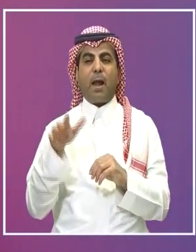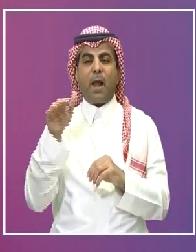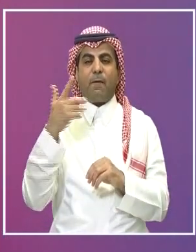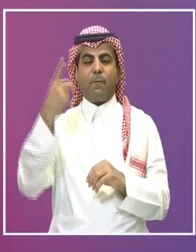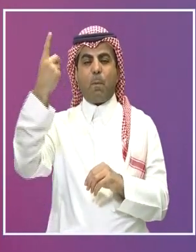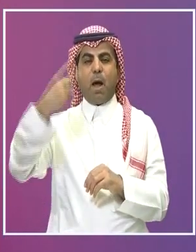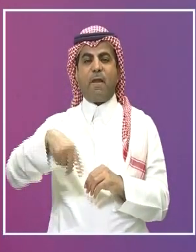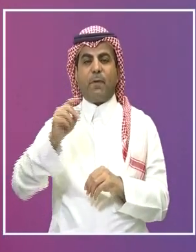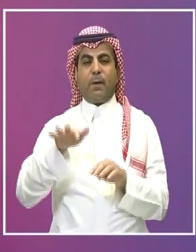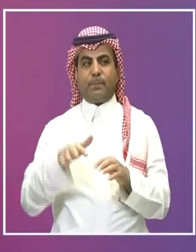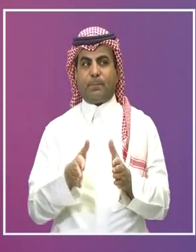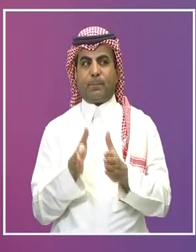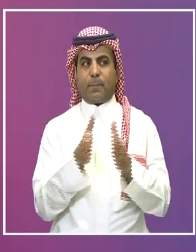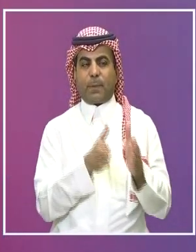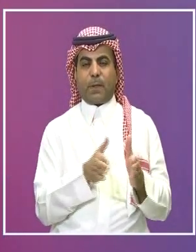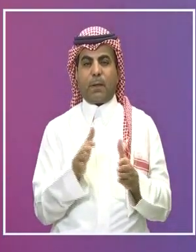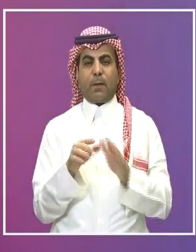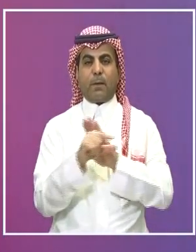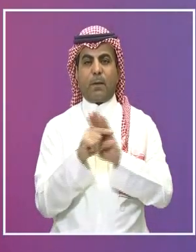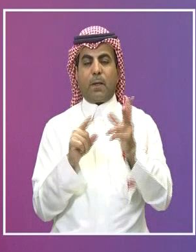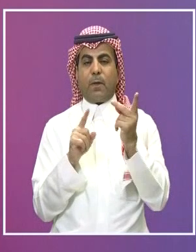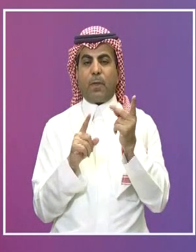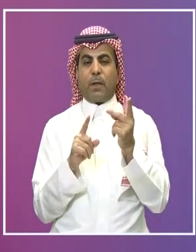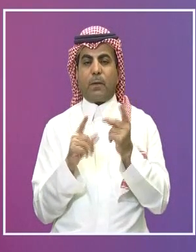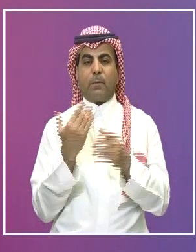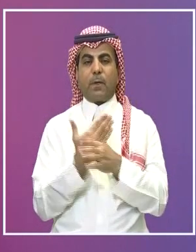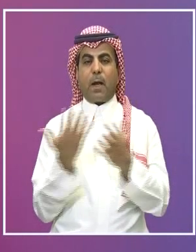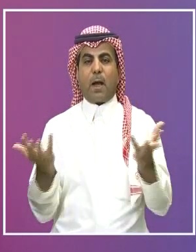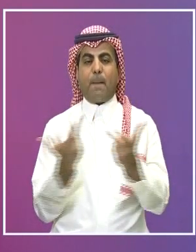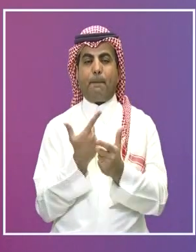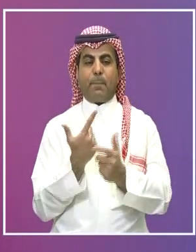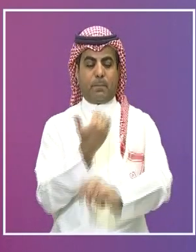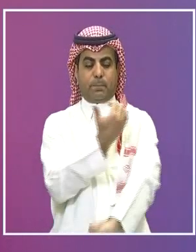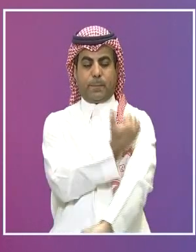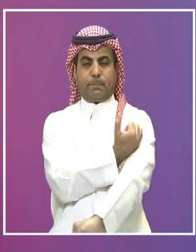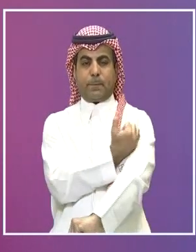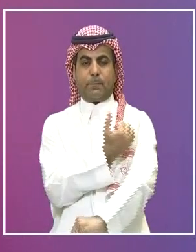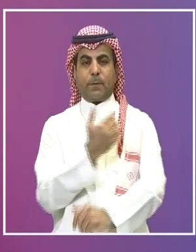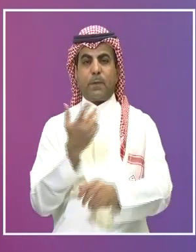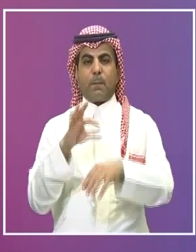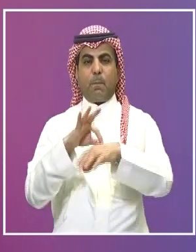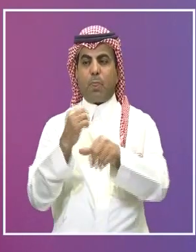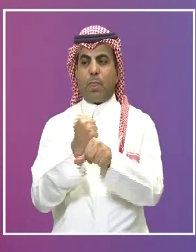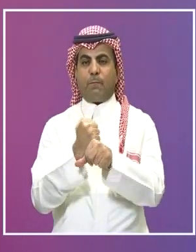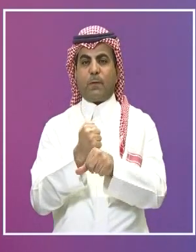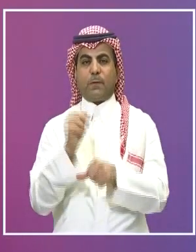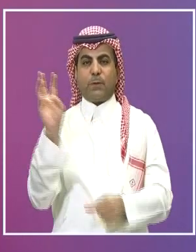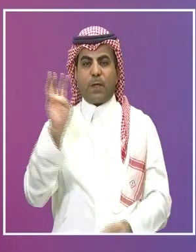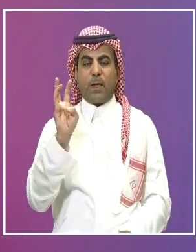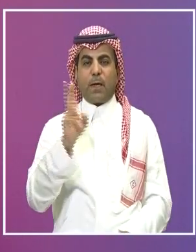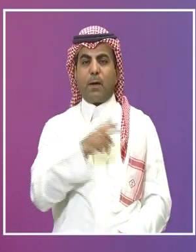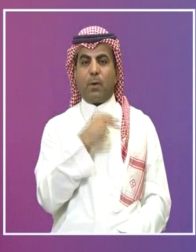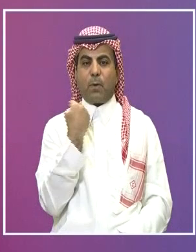19,410 مخالفات. فيما يخص المحور الثاني، نسبة من بادروا بأخذ اللقاح في كل من القطاعين